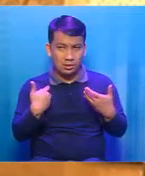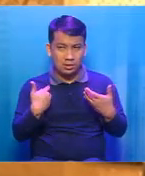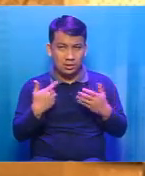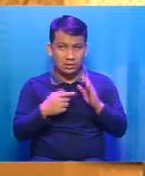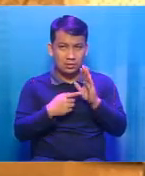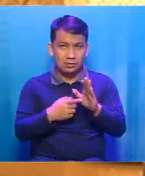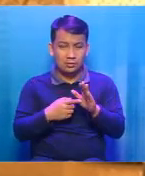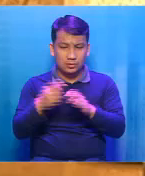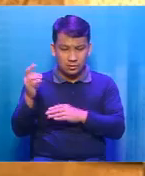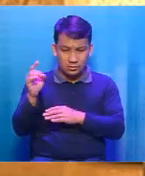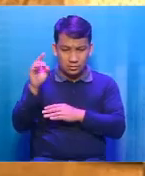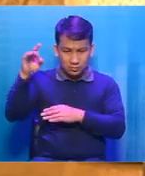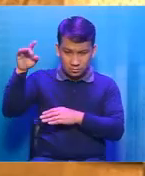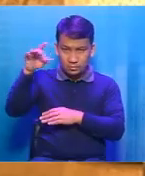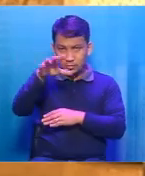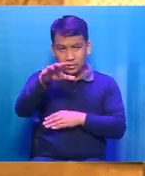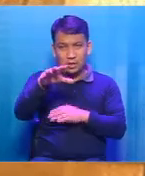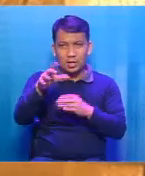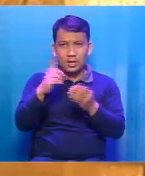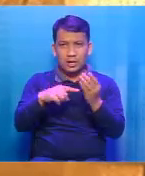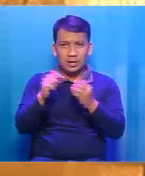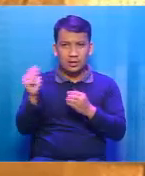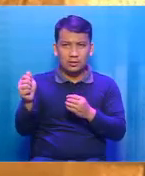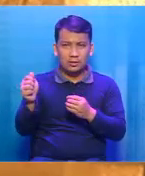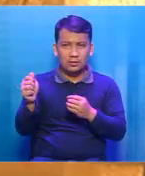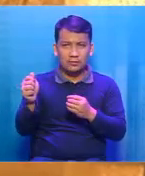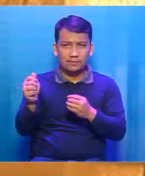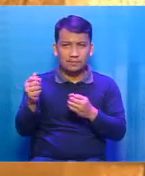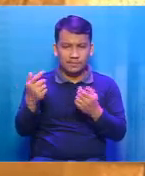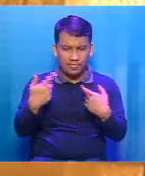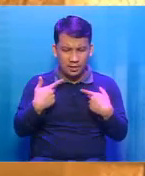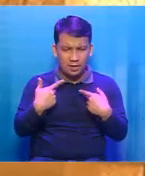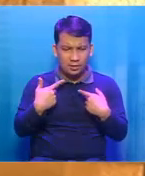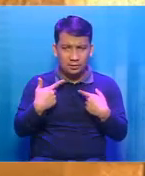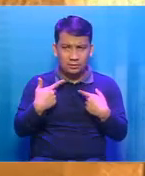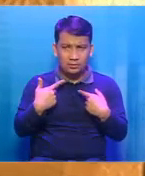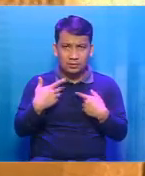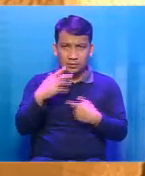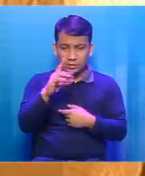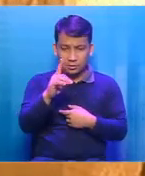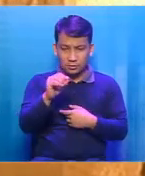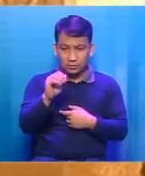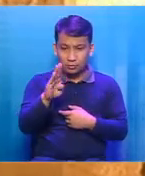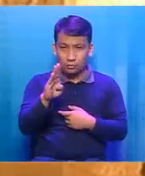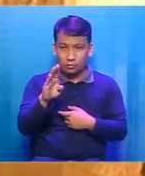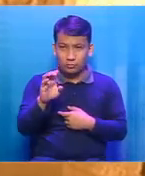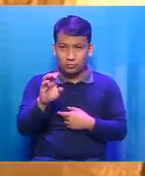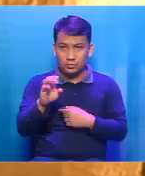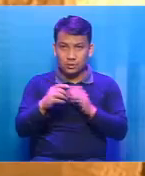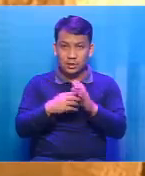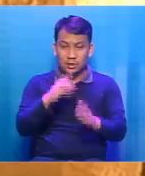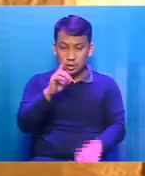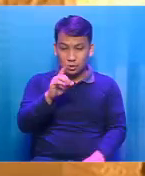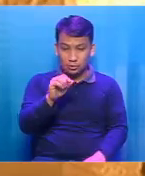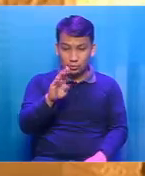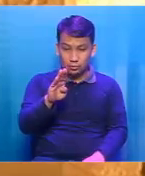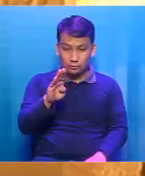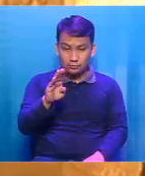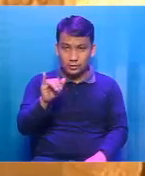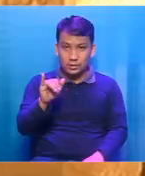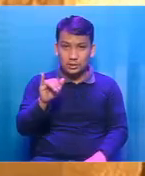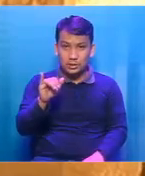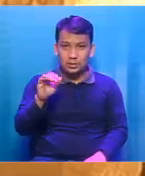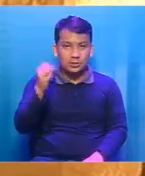cinema, projector, at saka meron itong Dolby Sound, Atmos Dolby Sound.